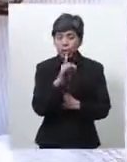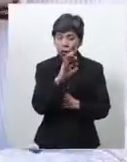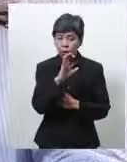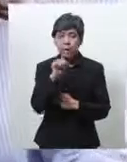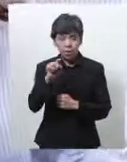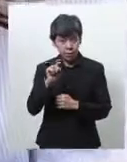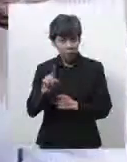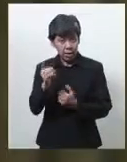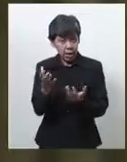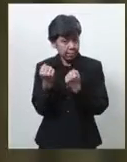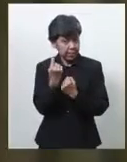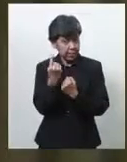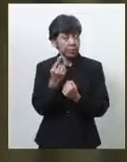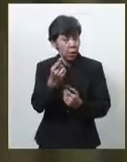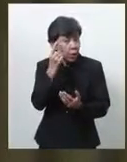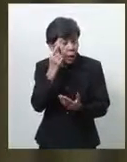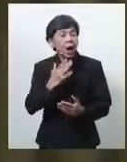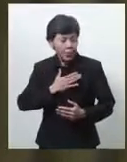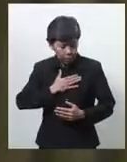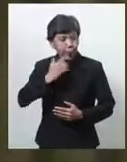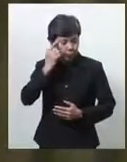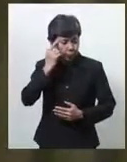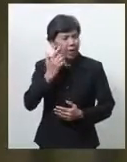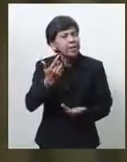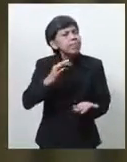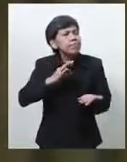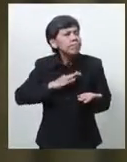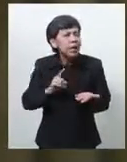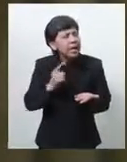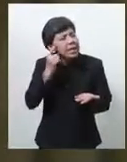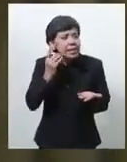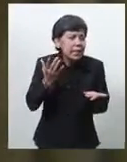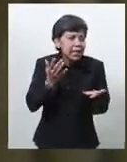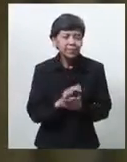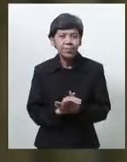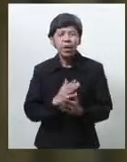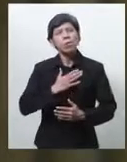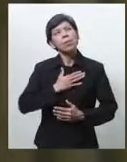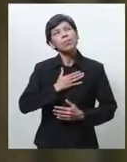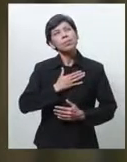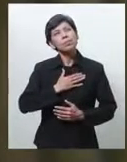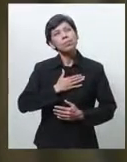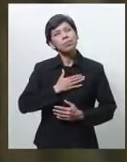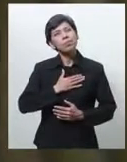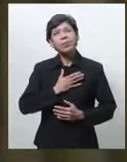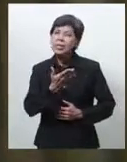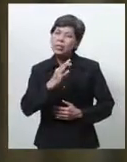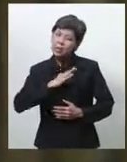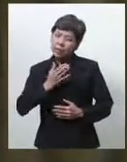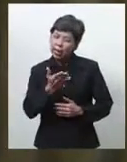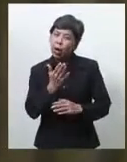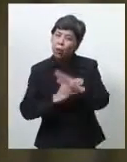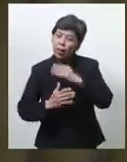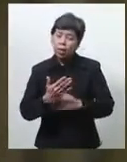มีทราบใช่ไหมคะ ทราบครับ มีความคิดยังไงบ้าง ผมก็ว่าตรงนี้ ดีไม่ดีในมุมมองที่เราเป็นคนพิการ ผ